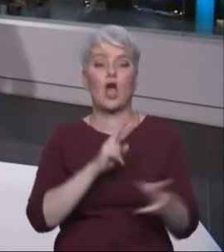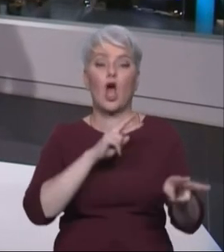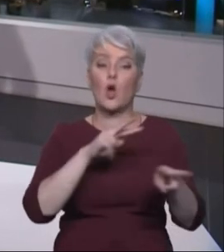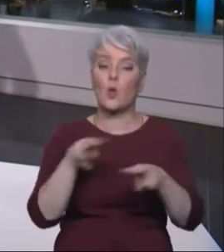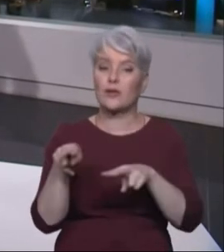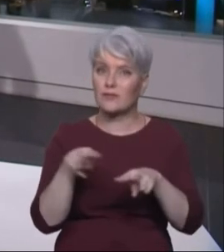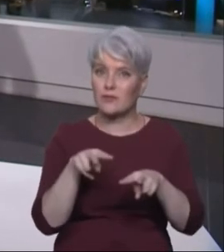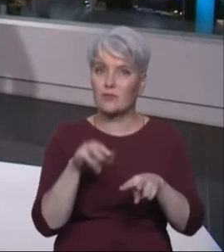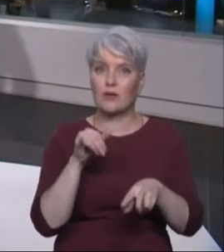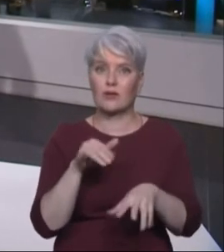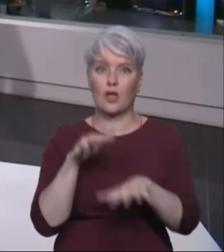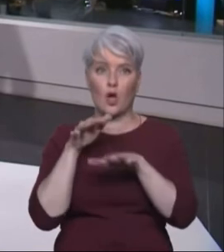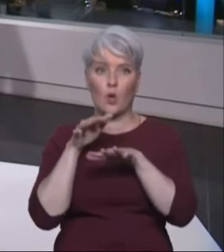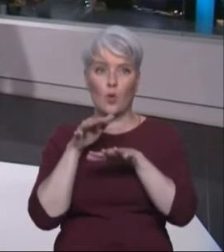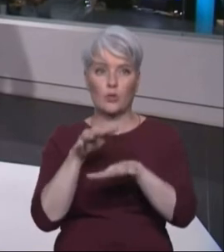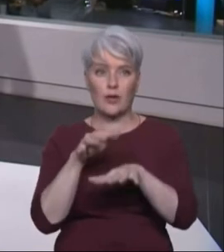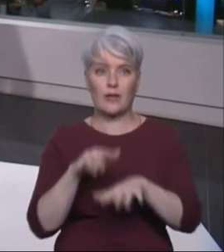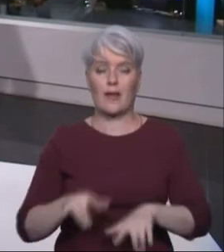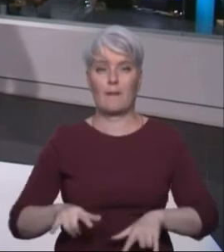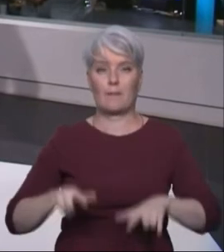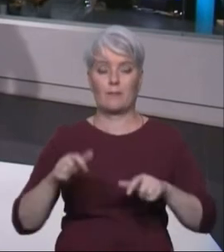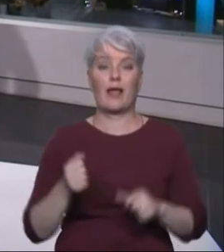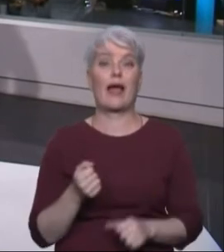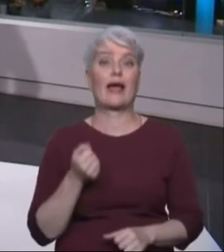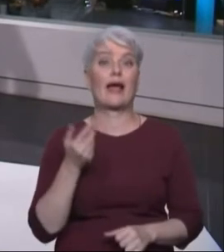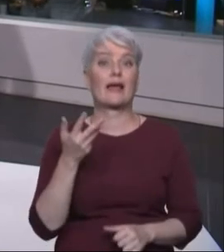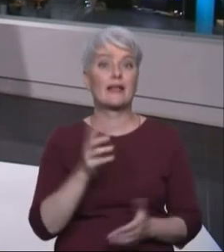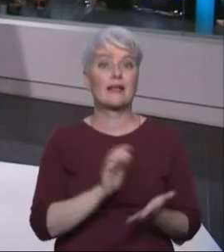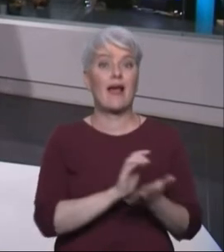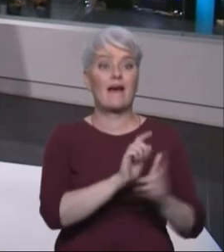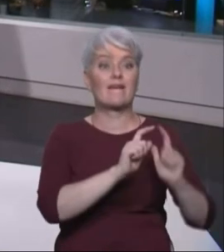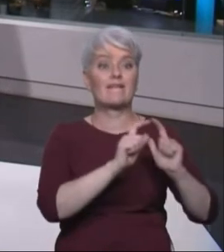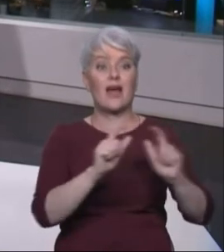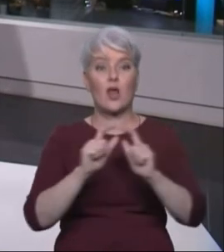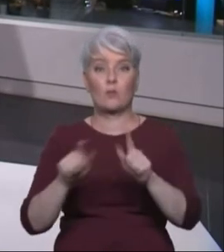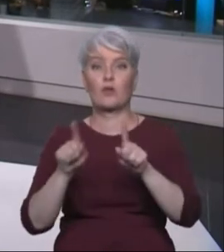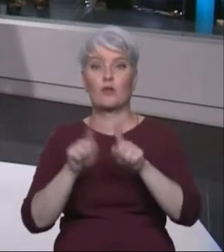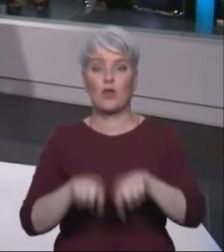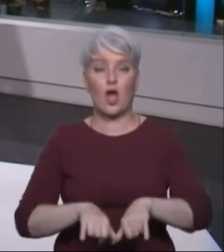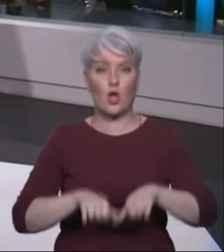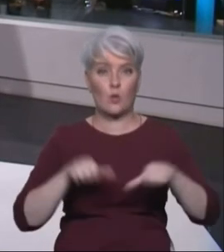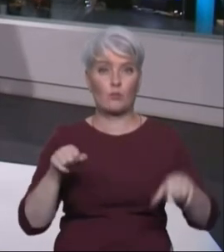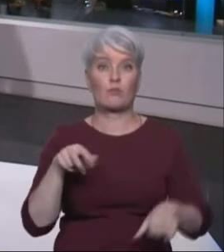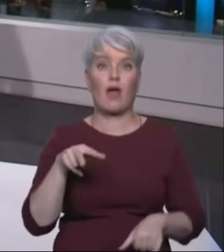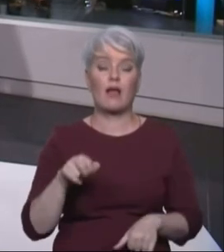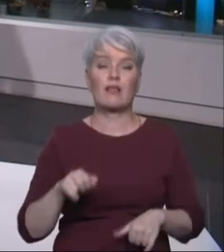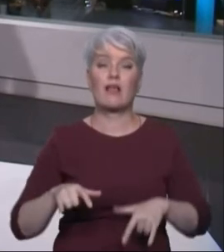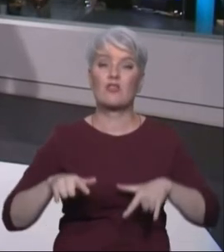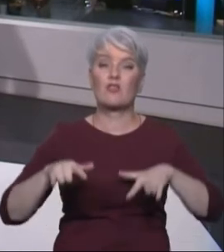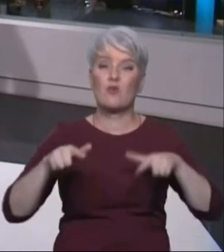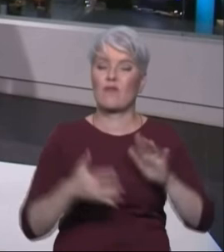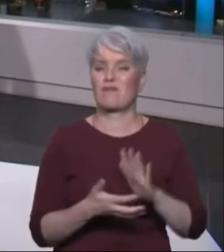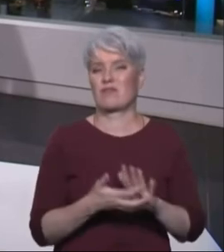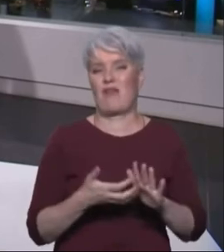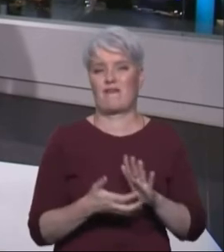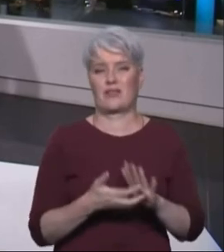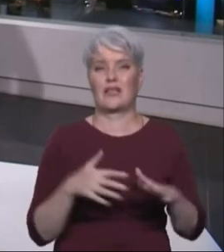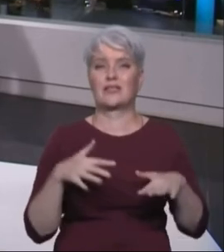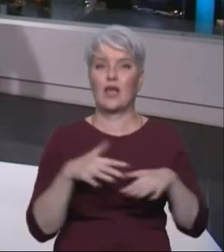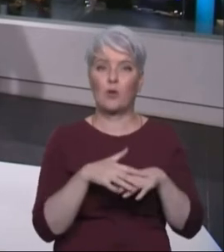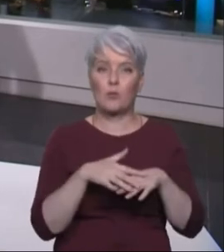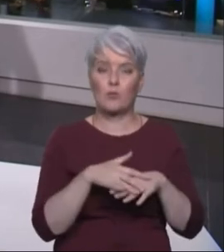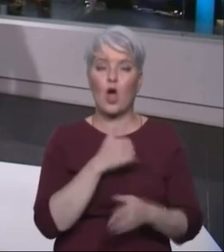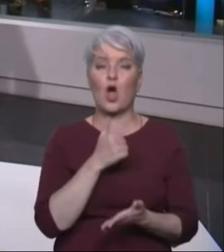ударні БПЛА кількість виробників теж зросла але Дронів фронту і досі не вистачає За підрахунками голови